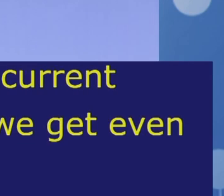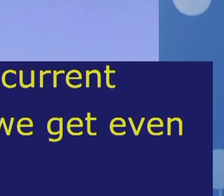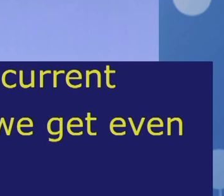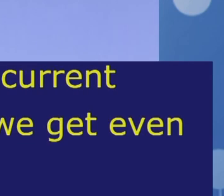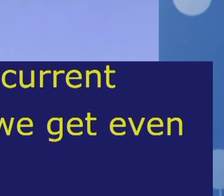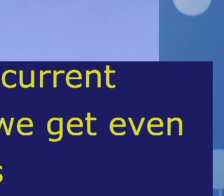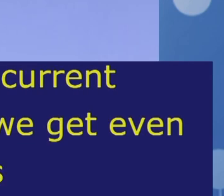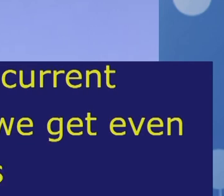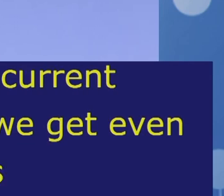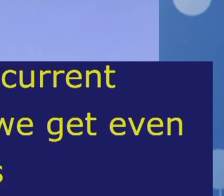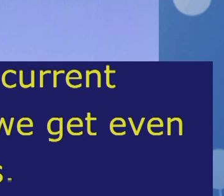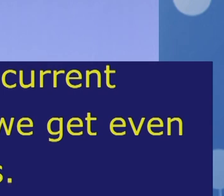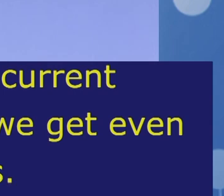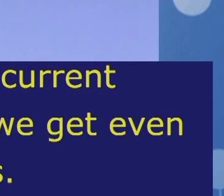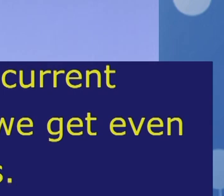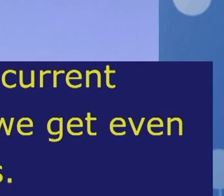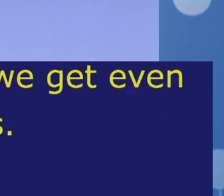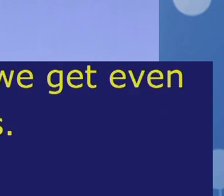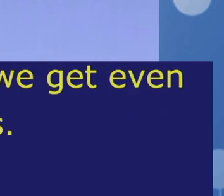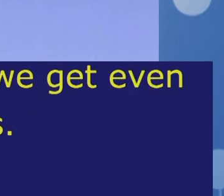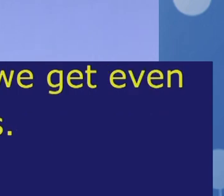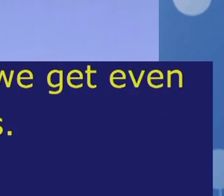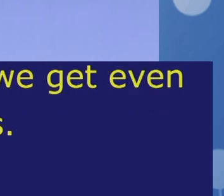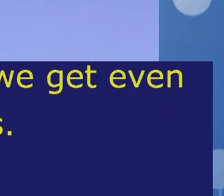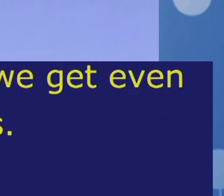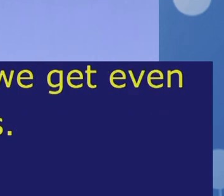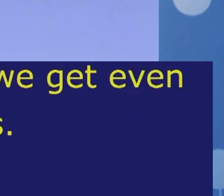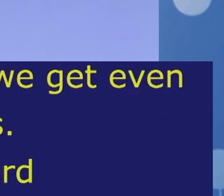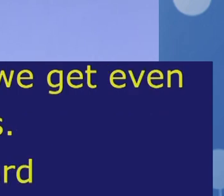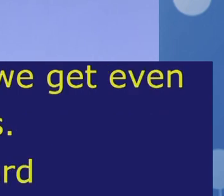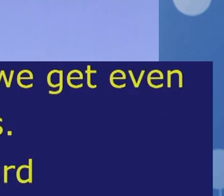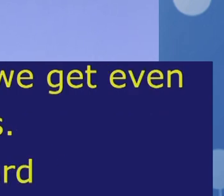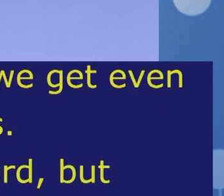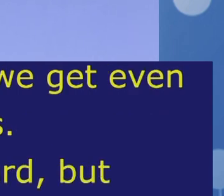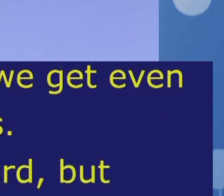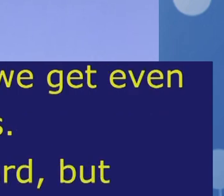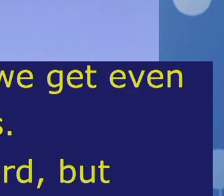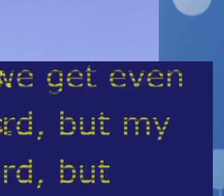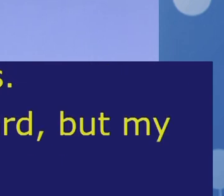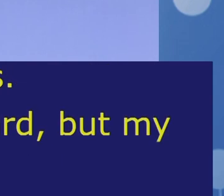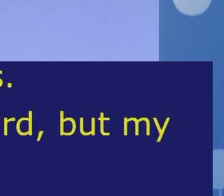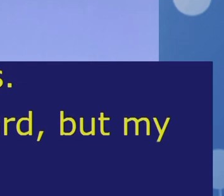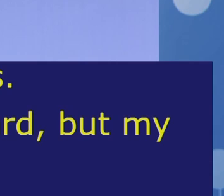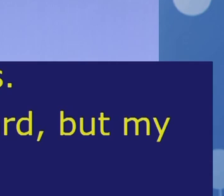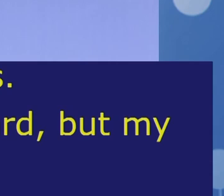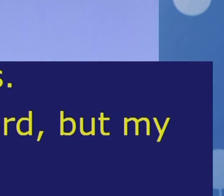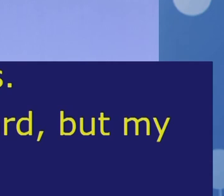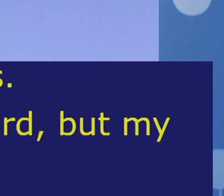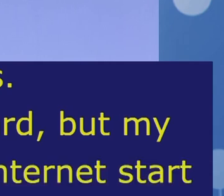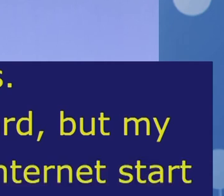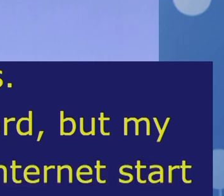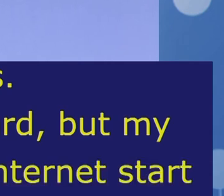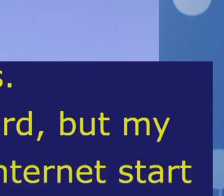к нам добираются различные стимулы. Смартфоны — наши повседневные товарищи, особенно сегодня, в это сумасшедшее